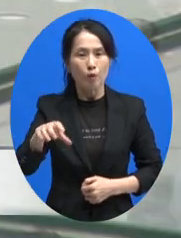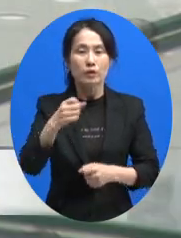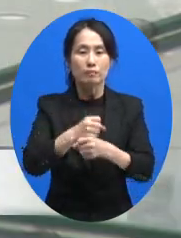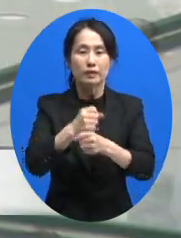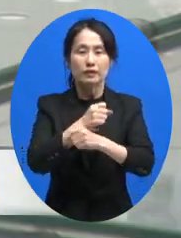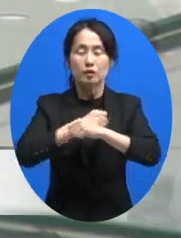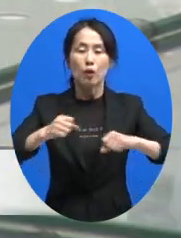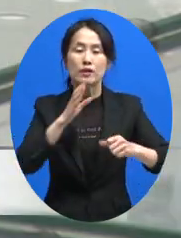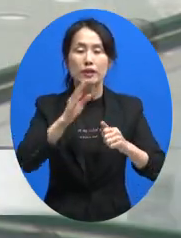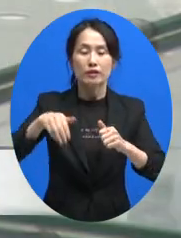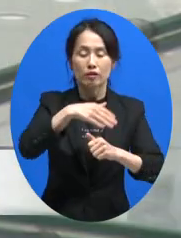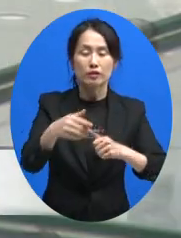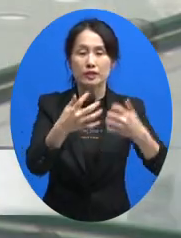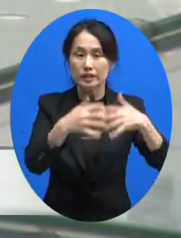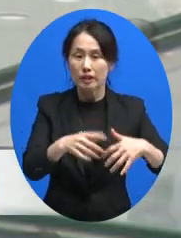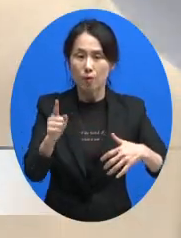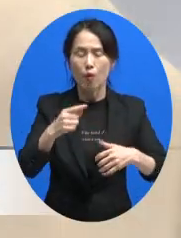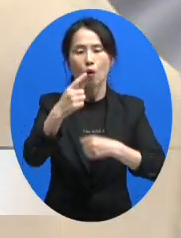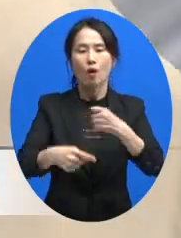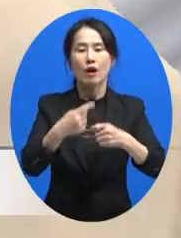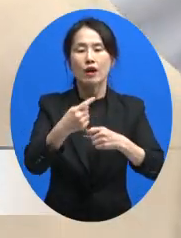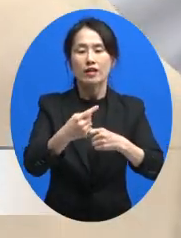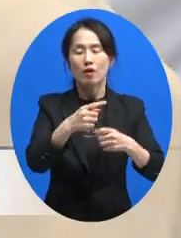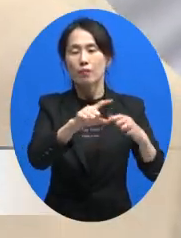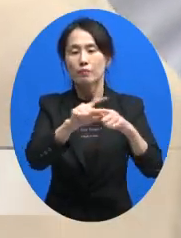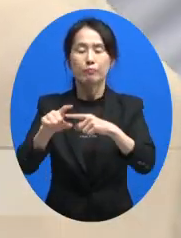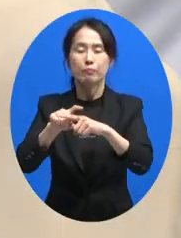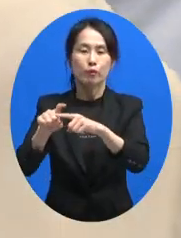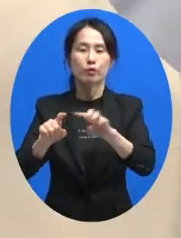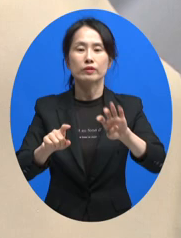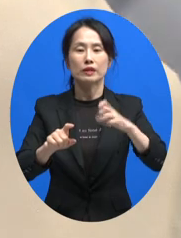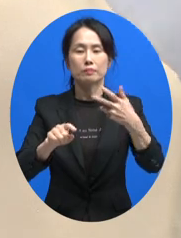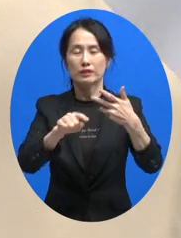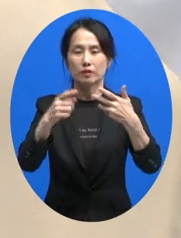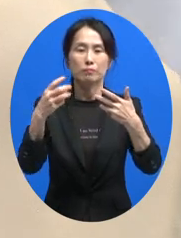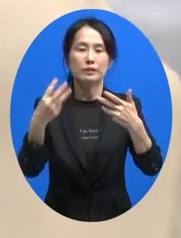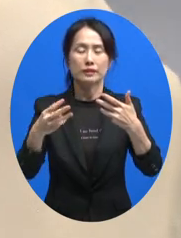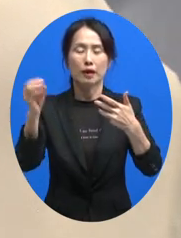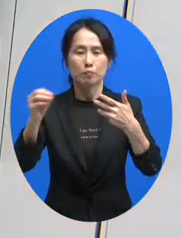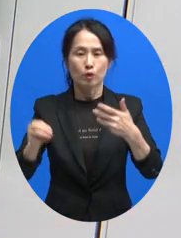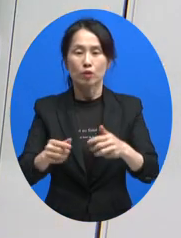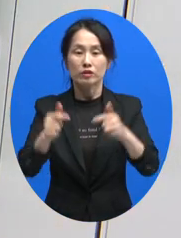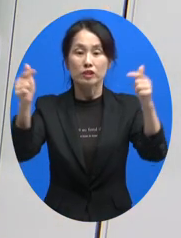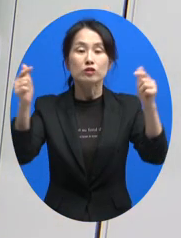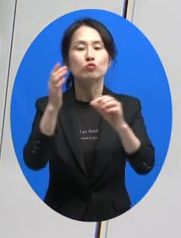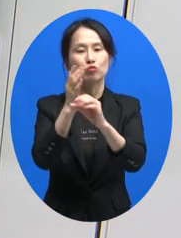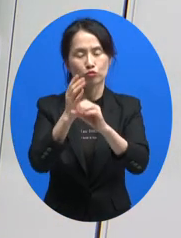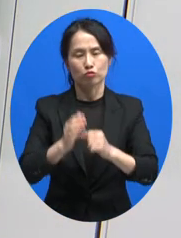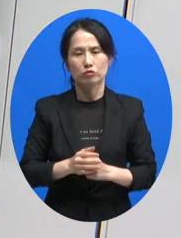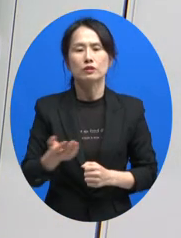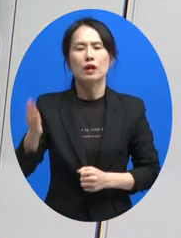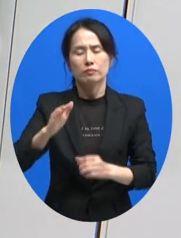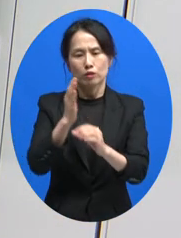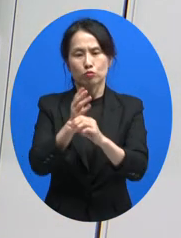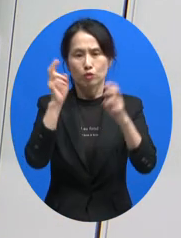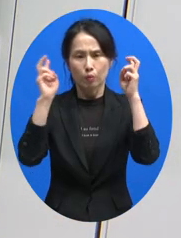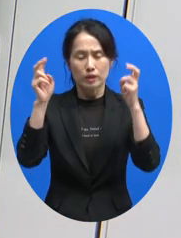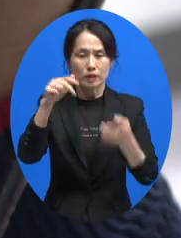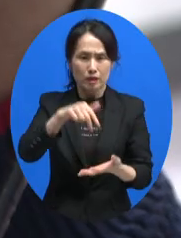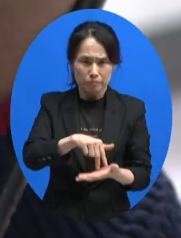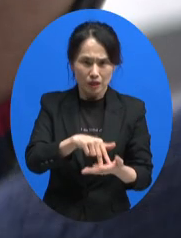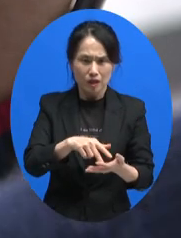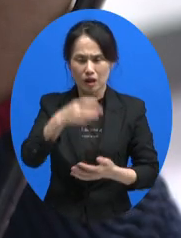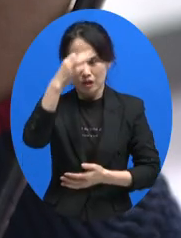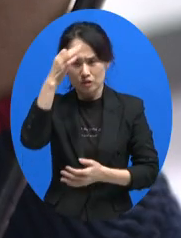시장은 연 평균 48.3%의 글로벌 성장세를 보이고 있습니다. 하지만 중소기업의 경우 기술을